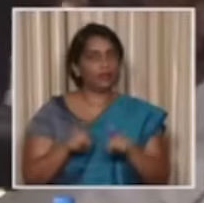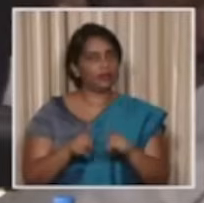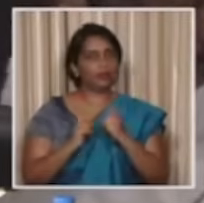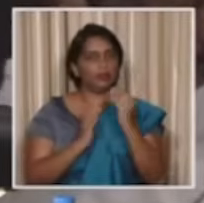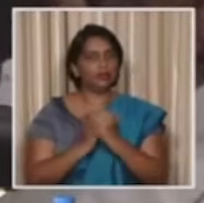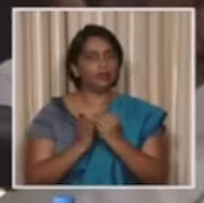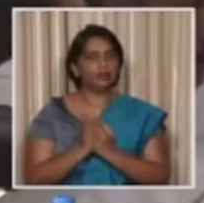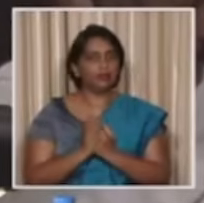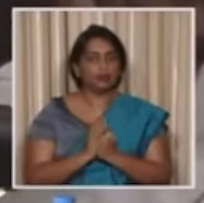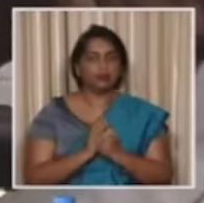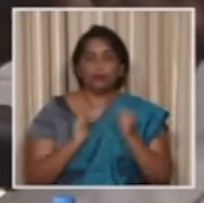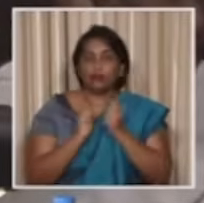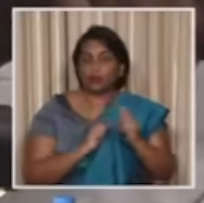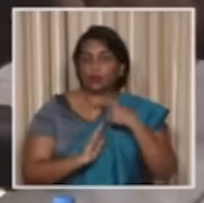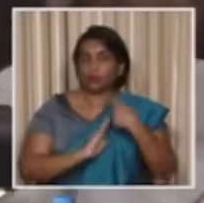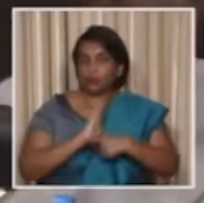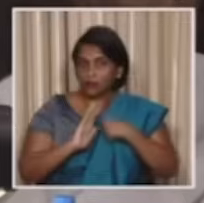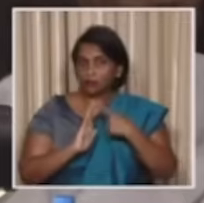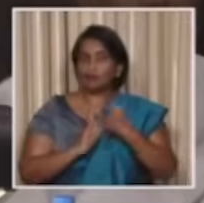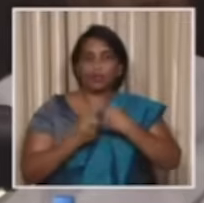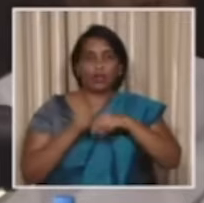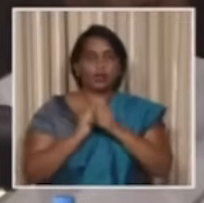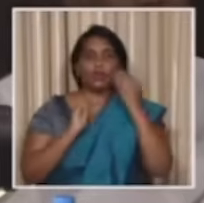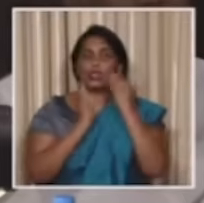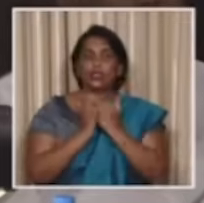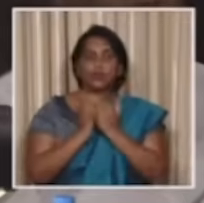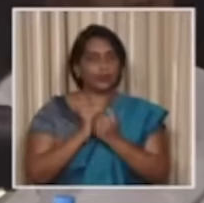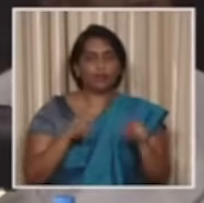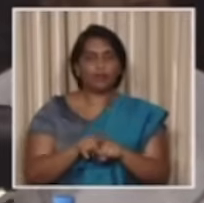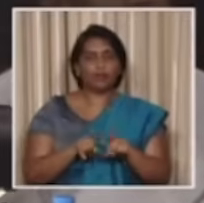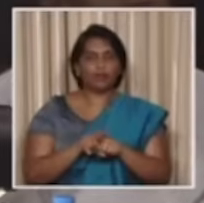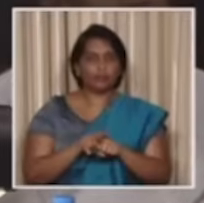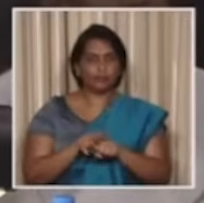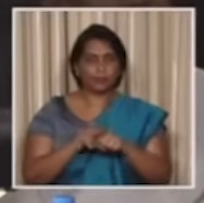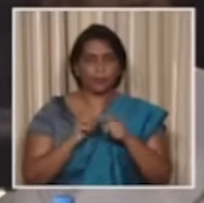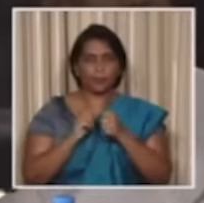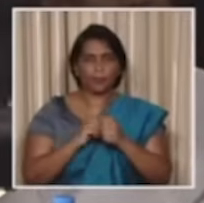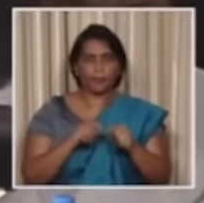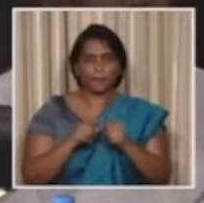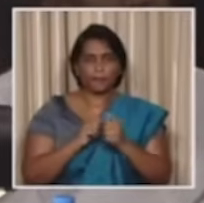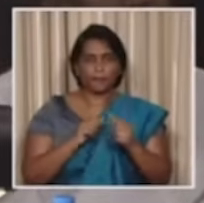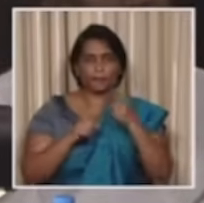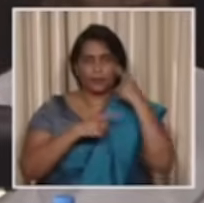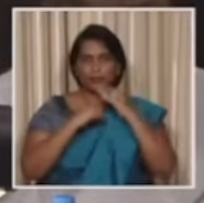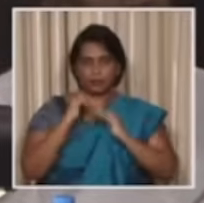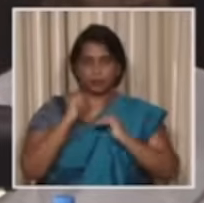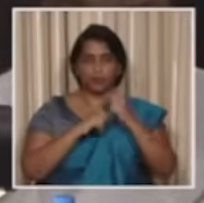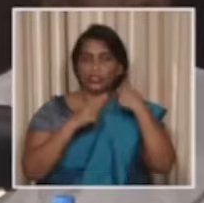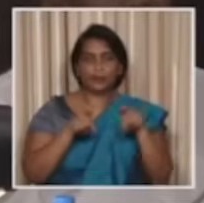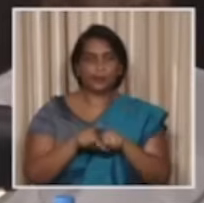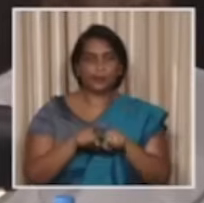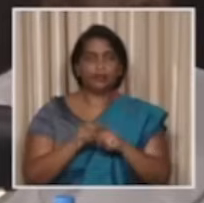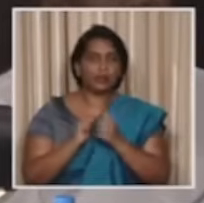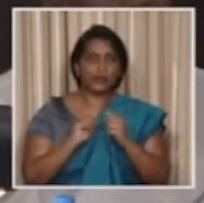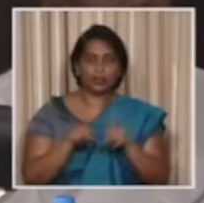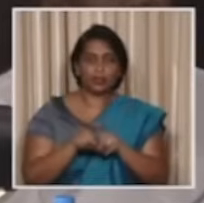पमना की लक्कर कर ला मैं कर बु देशीय नाय प्रतिविधों का तकरने आप इस साधारण करना मामा एक उदाहरण देना करो आगे मैं तुम्हा